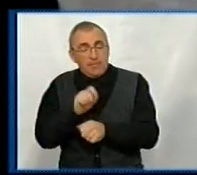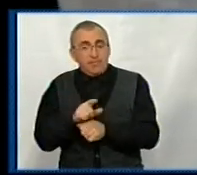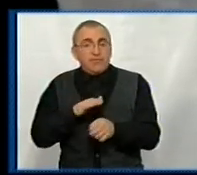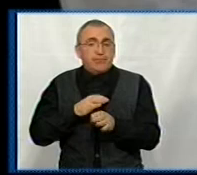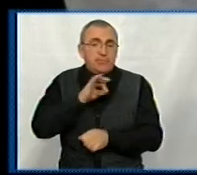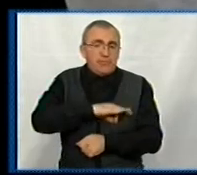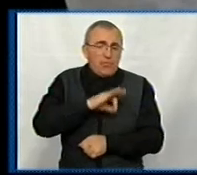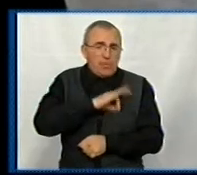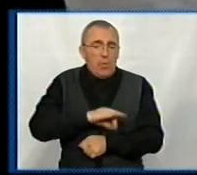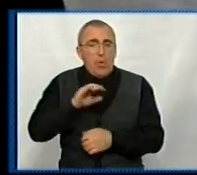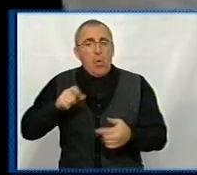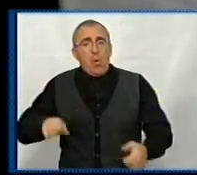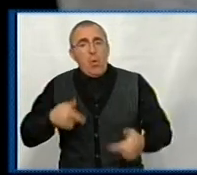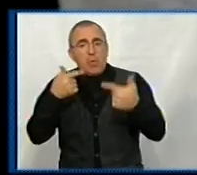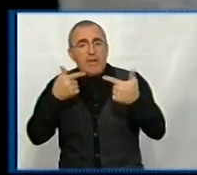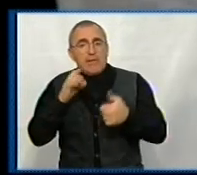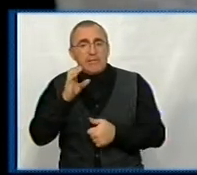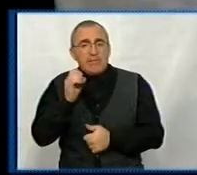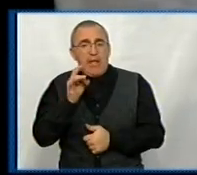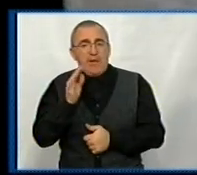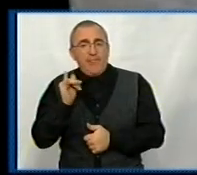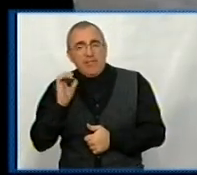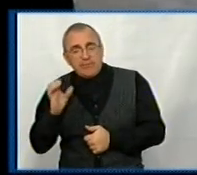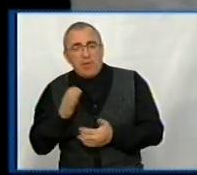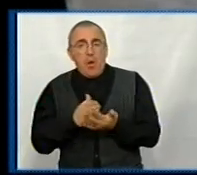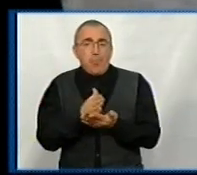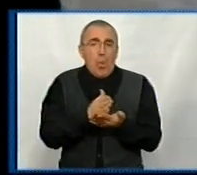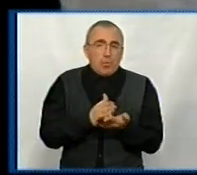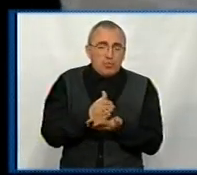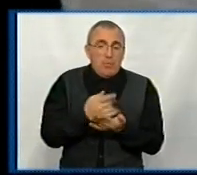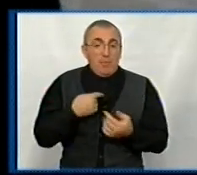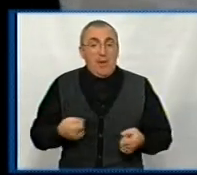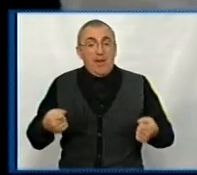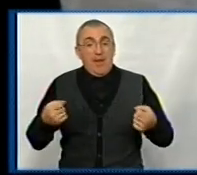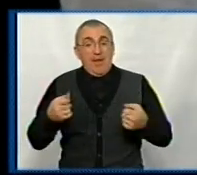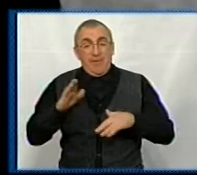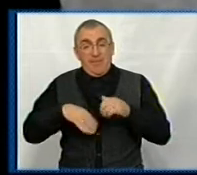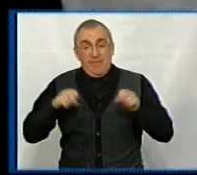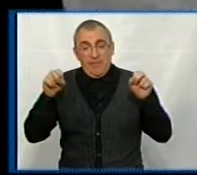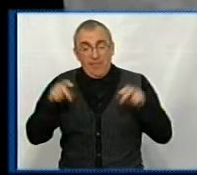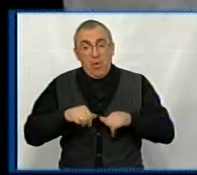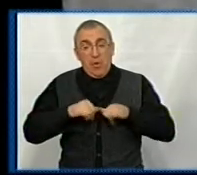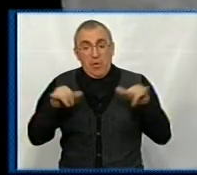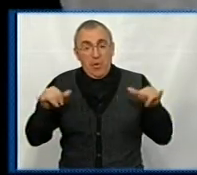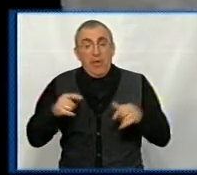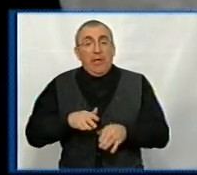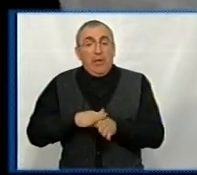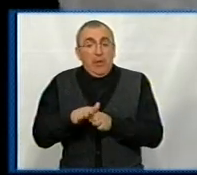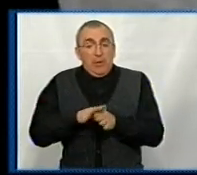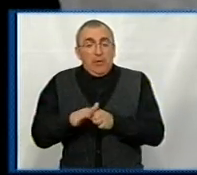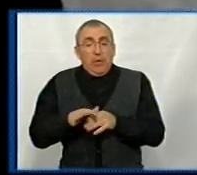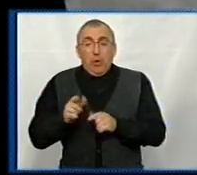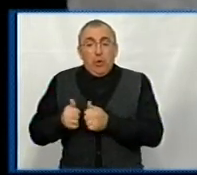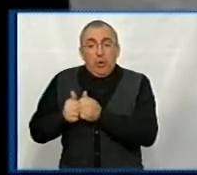використовуючи онлайн-сервіси та послуги. Ми, відповідно, як фахівці Центру професійного розвитку, здійснювали